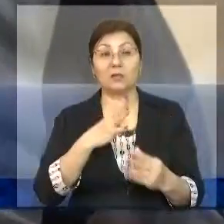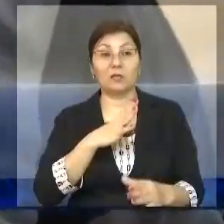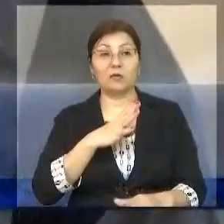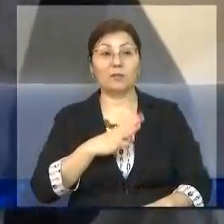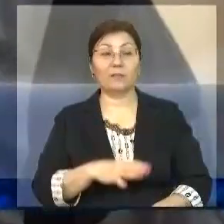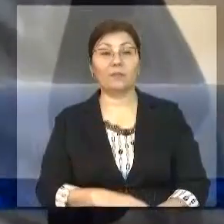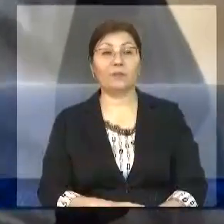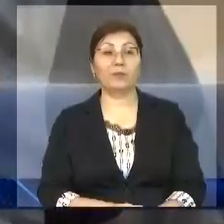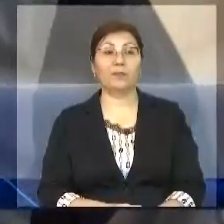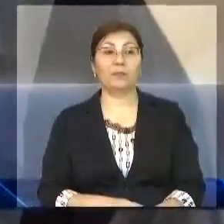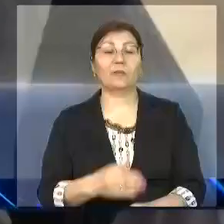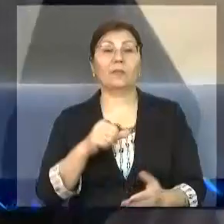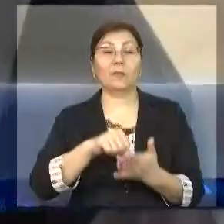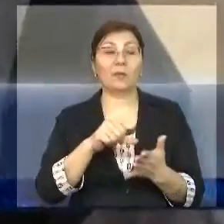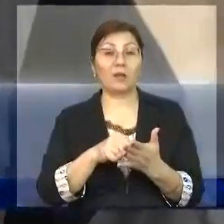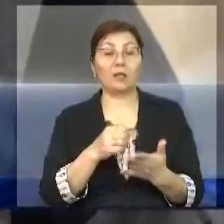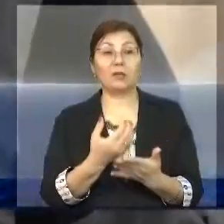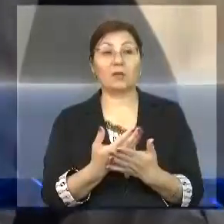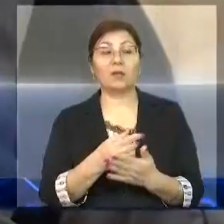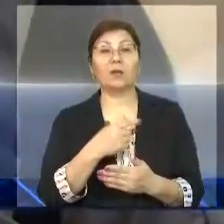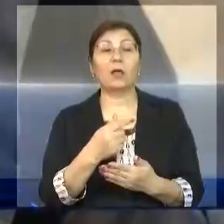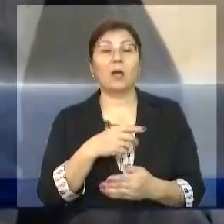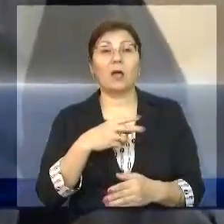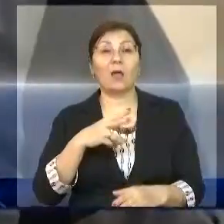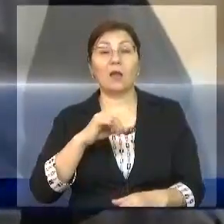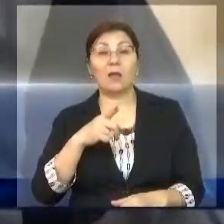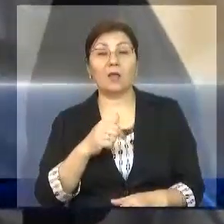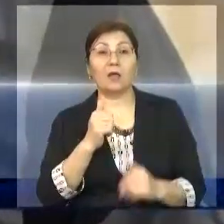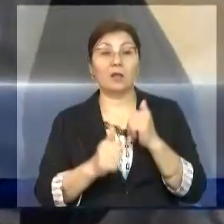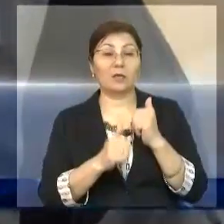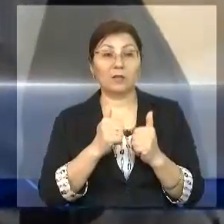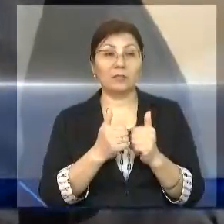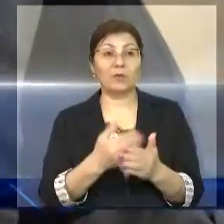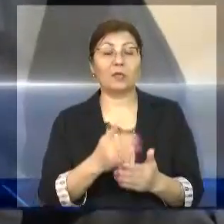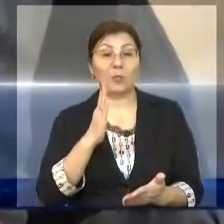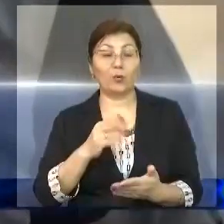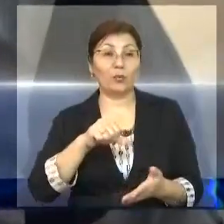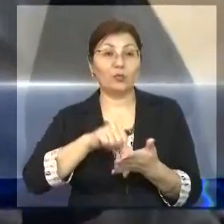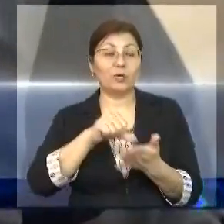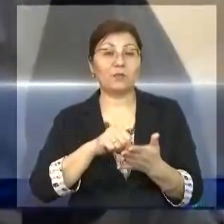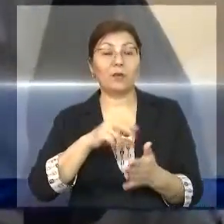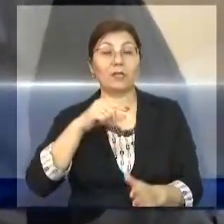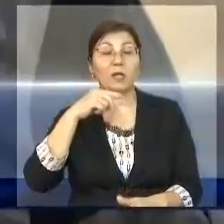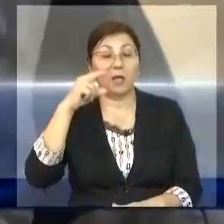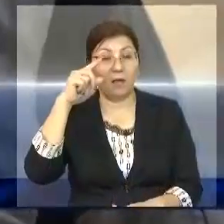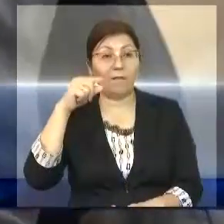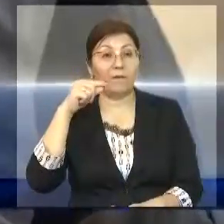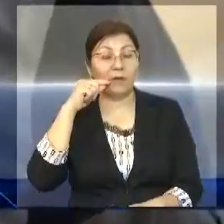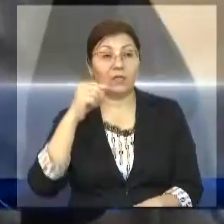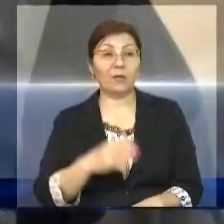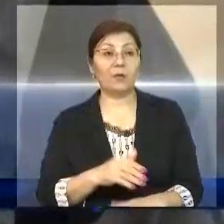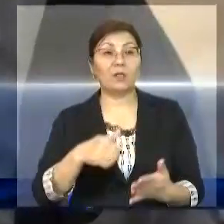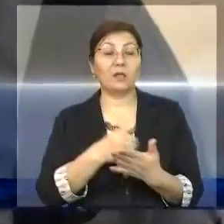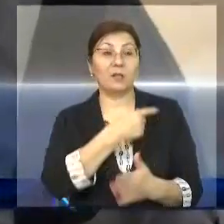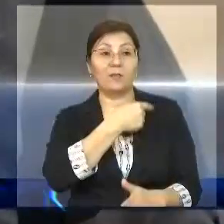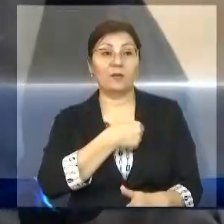сборной u-20 и попали на чемпионат мира u-21 в следующем году будем играть в Китае на чемпионате мира до года среди мальчиков и